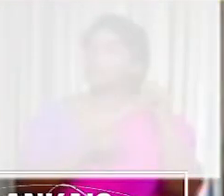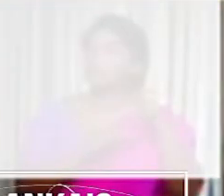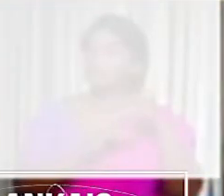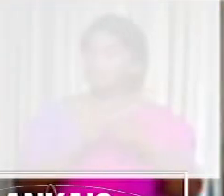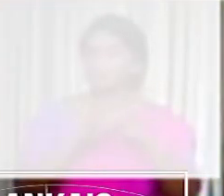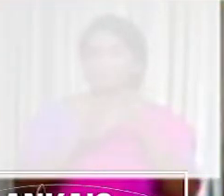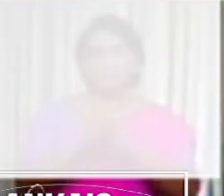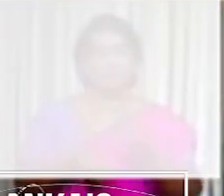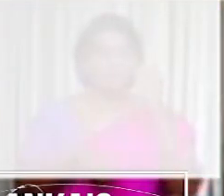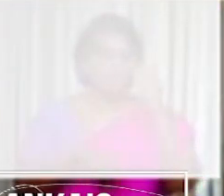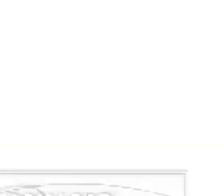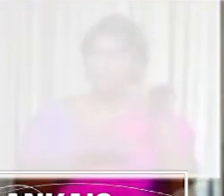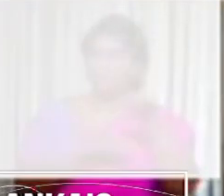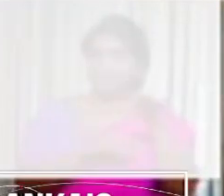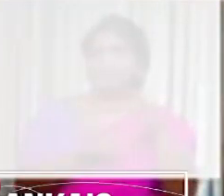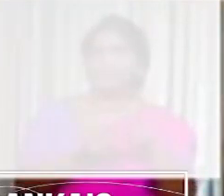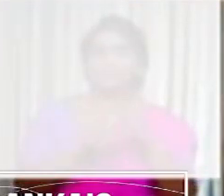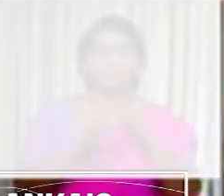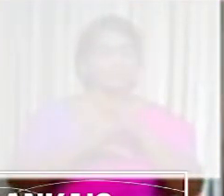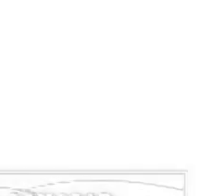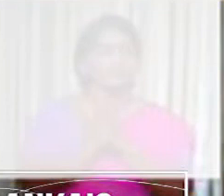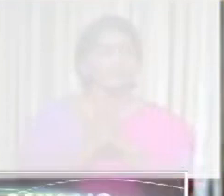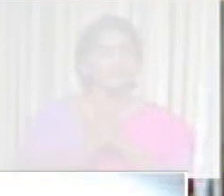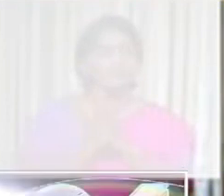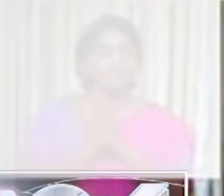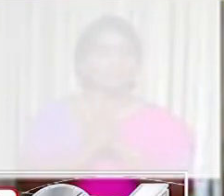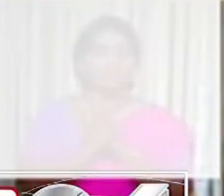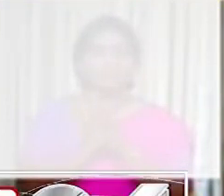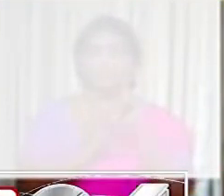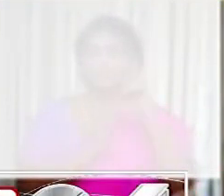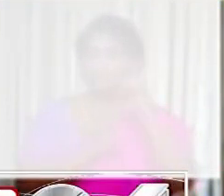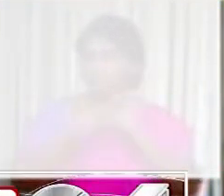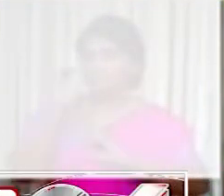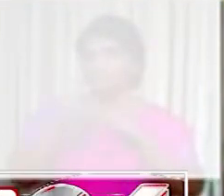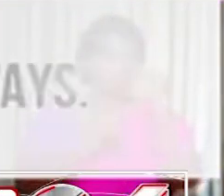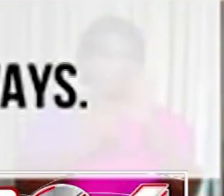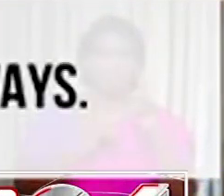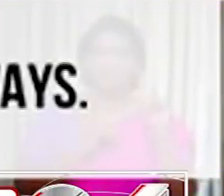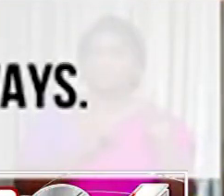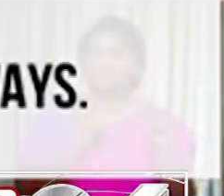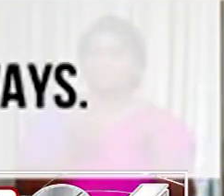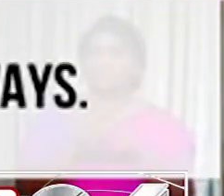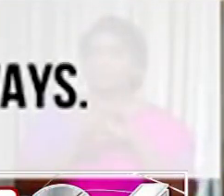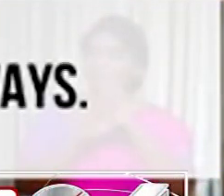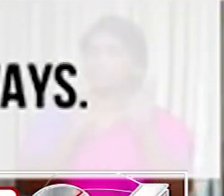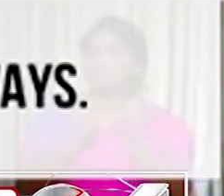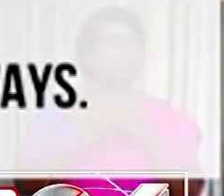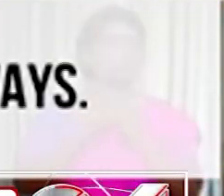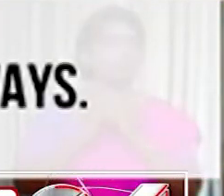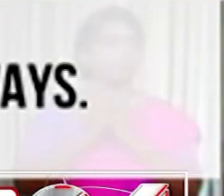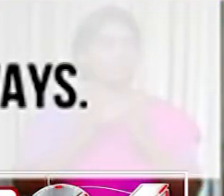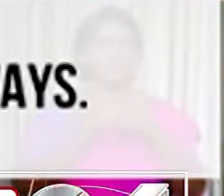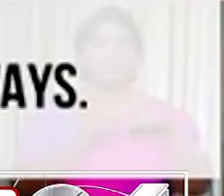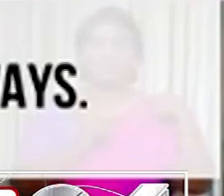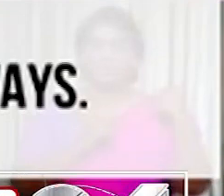රටේ ළමහා කාන්තා ප්‍රජාව මුළු ජනගහනයෙන් 70%කට ආසන්න වෙනවා. ඒ සියලු දෙනා වෙනුවෙන්ම